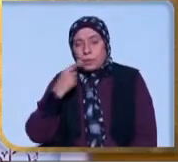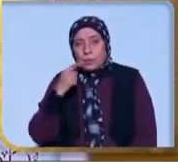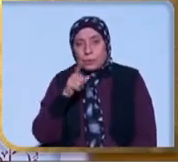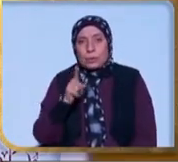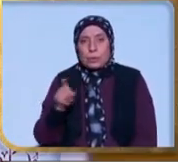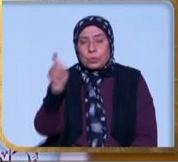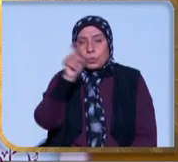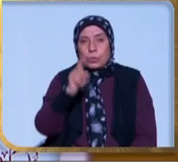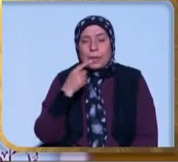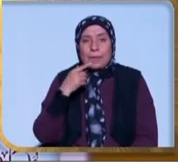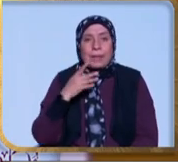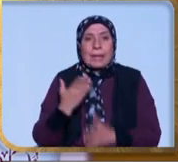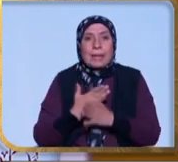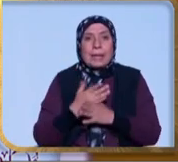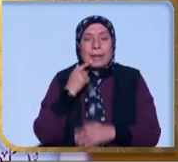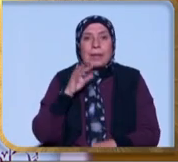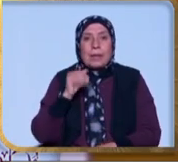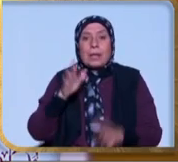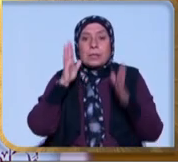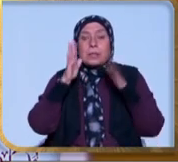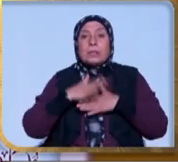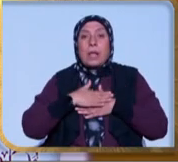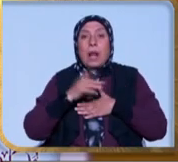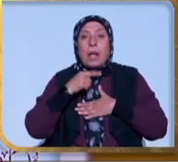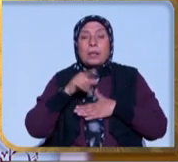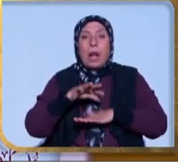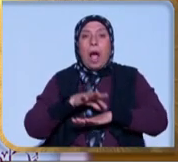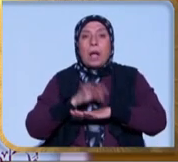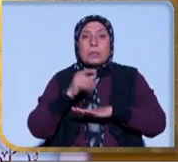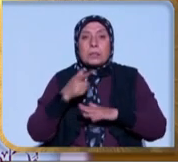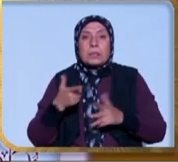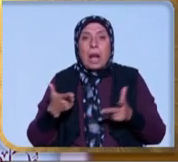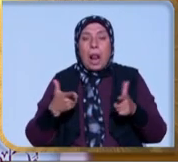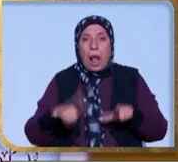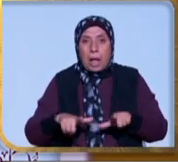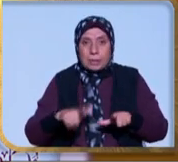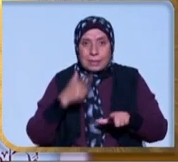حرص عليها قوي؟ حاضر.